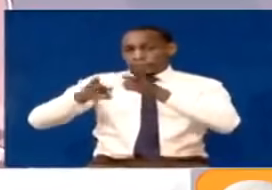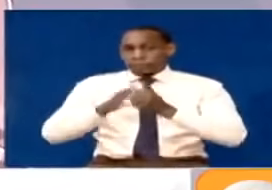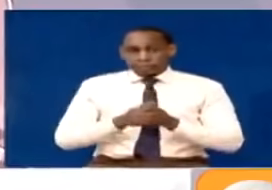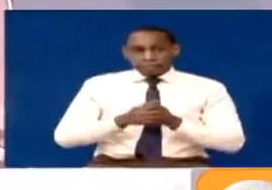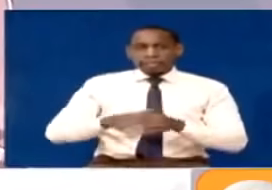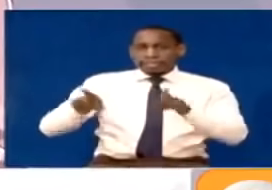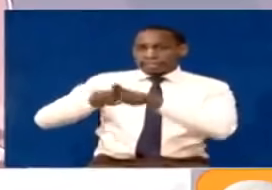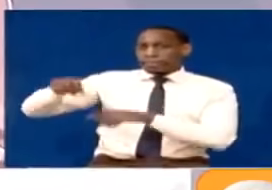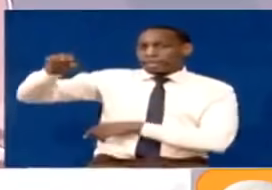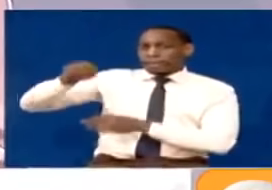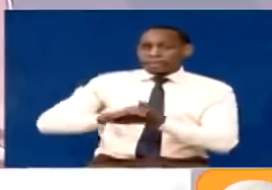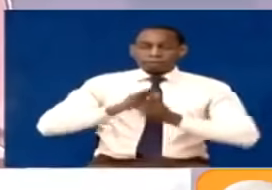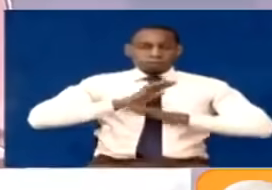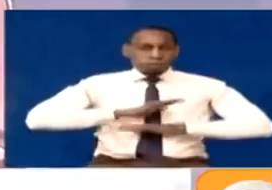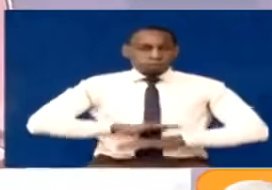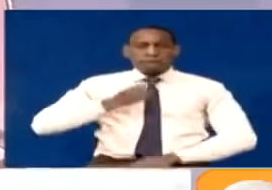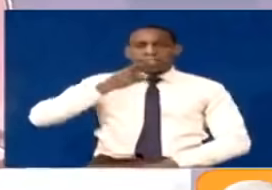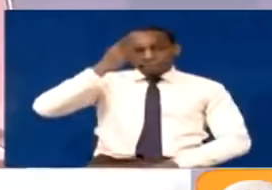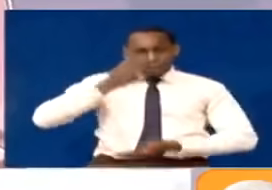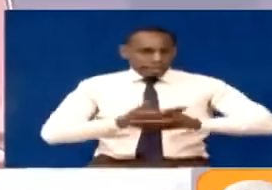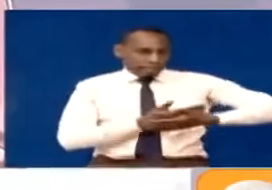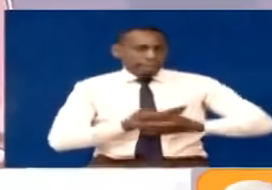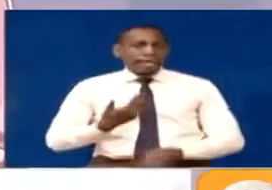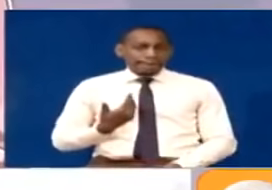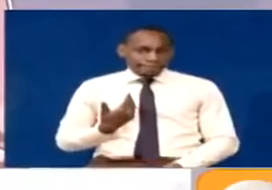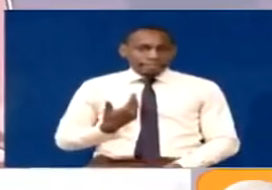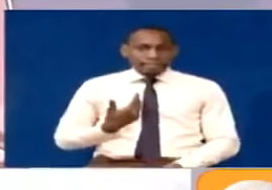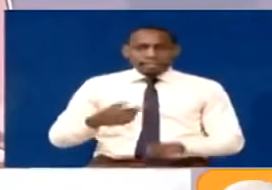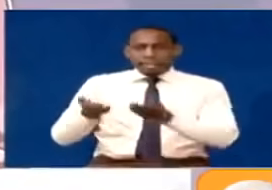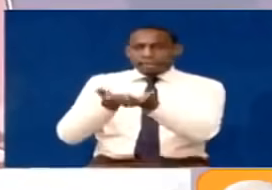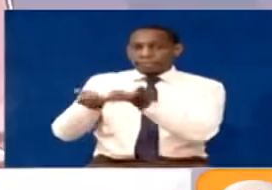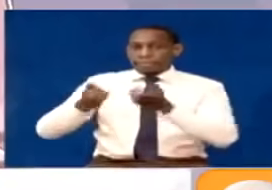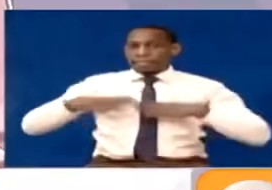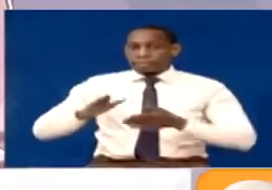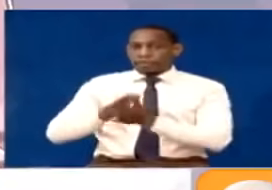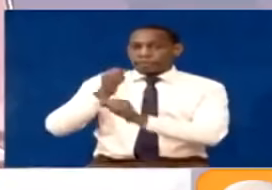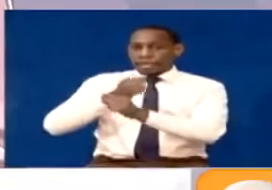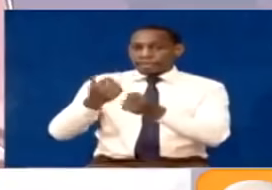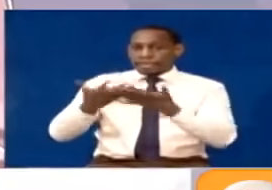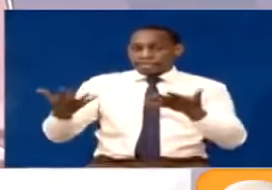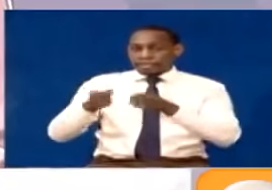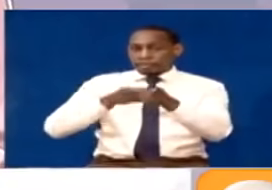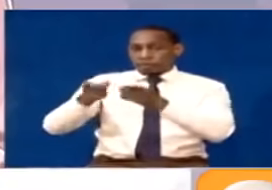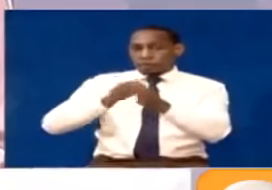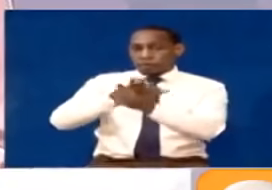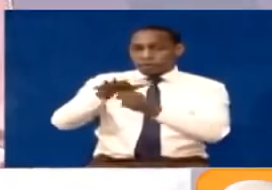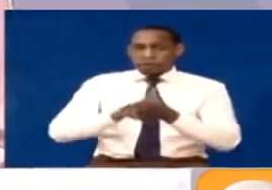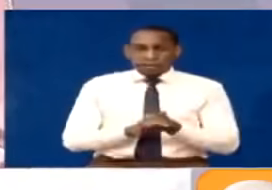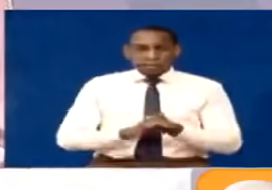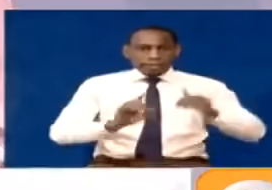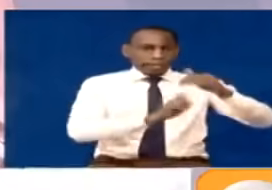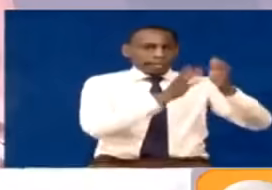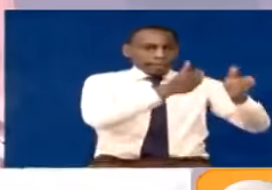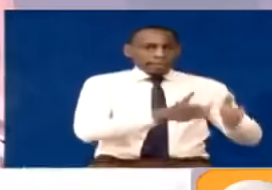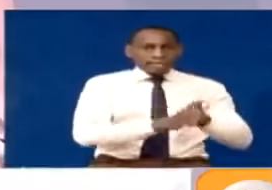2021-2022, huku bajeti hii ikiwa afueni wazazi wenye watoto wachanga na wafanyibiashara wanaotengeza bidhaa za kudhibiti corona.